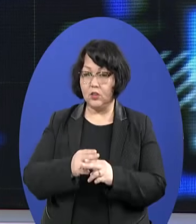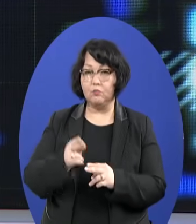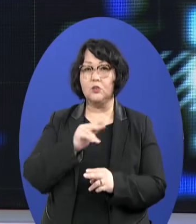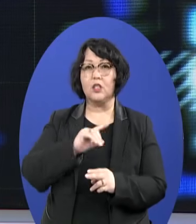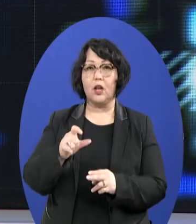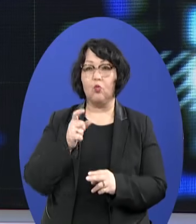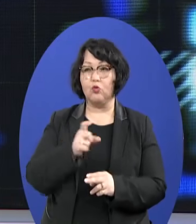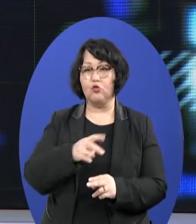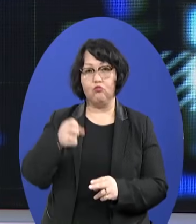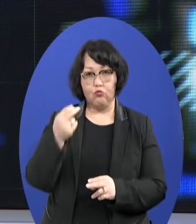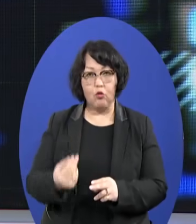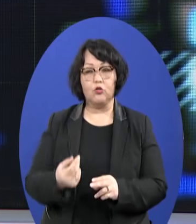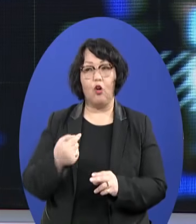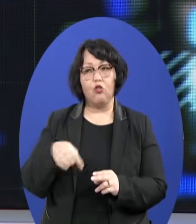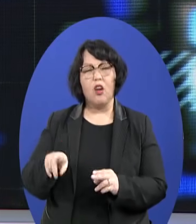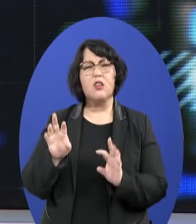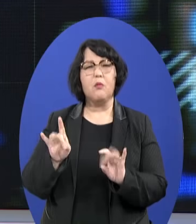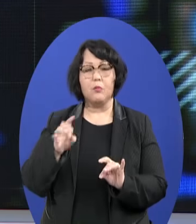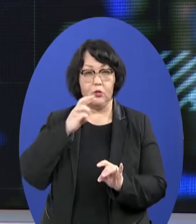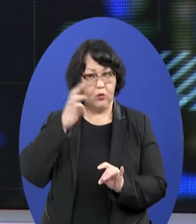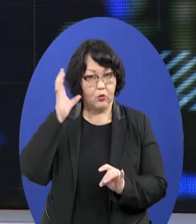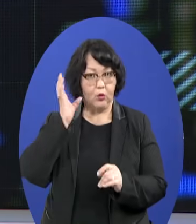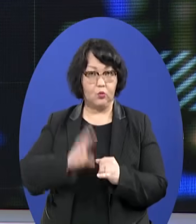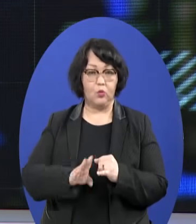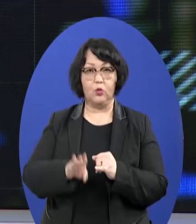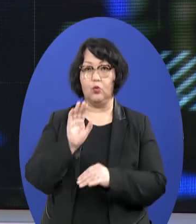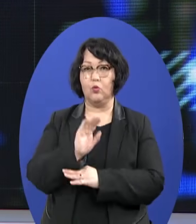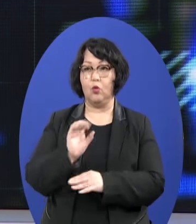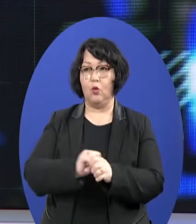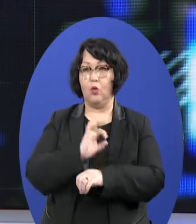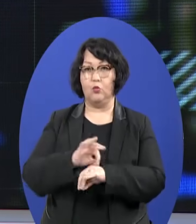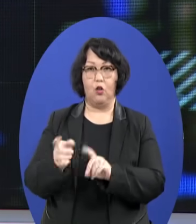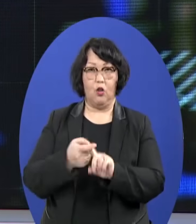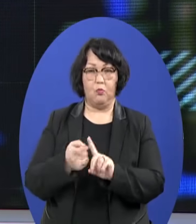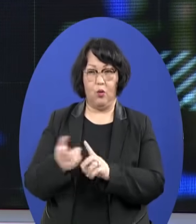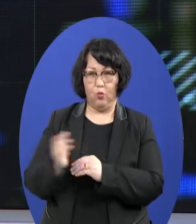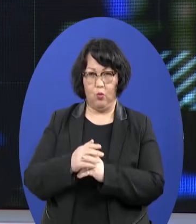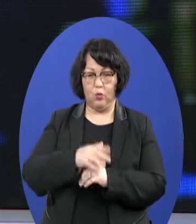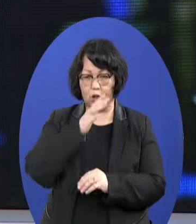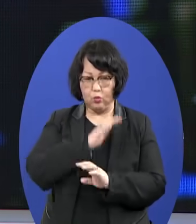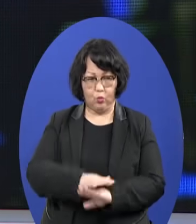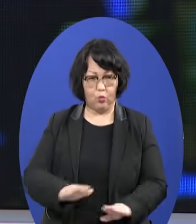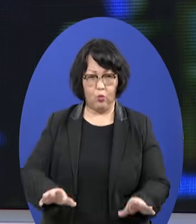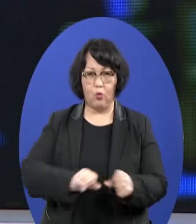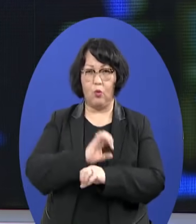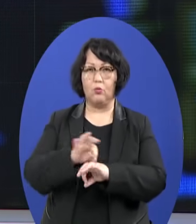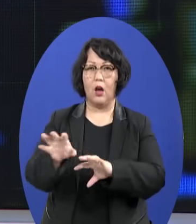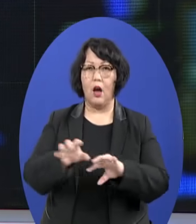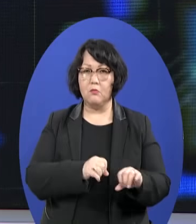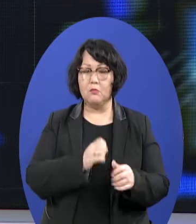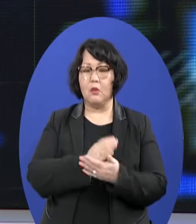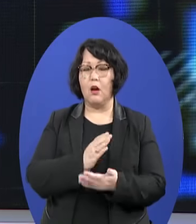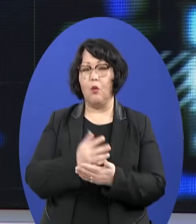талаар мэдээлэл сонслоо. Сүүлийн өдрүүдэд коронавирусын улмаас нас барал нэмэгдэж, бага насны хүүхдүүд өвчилж байгаа учраас улсын хурлын